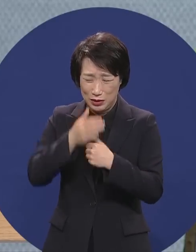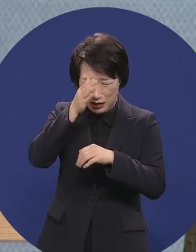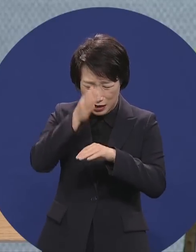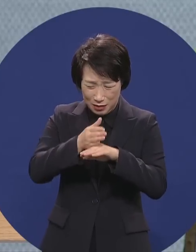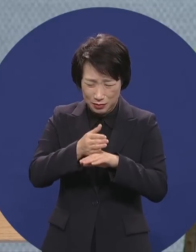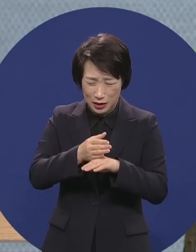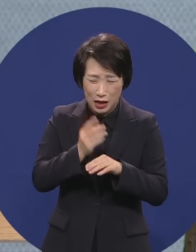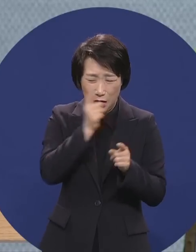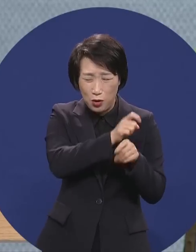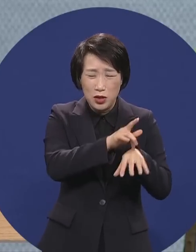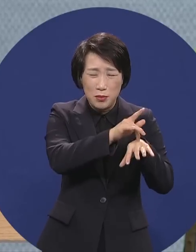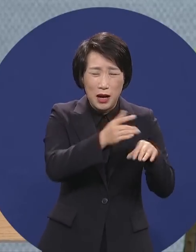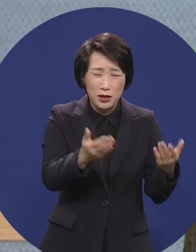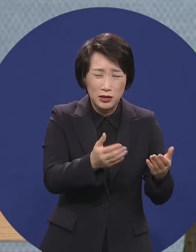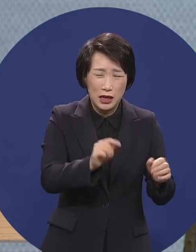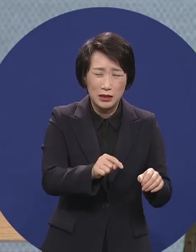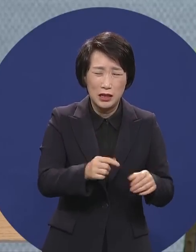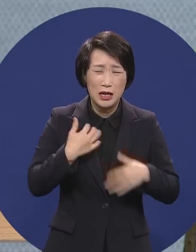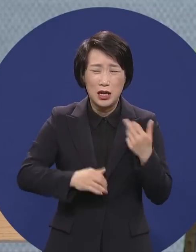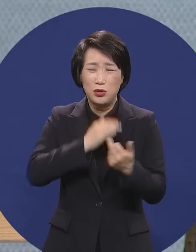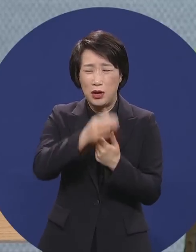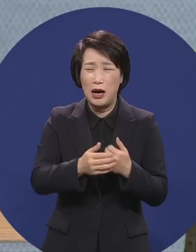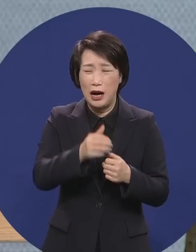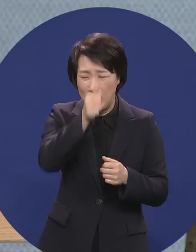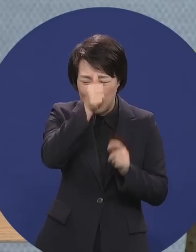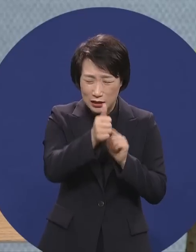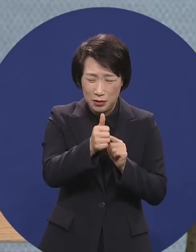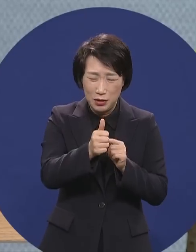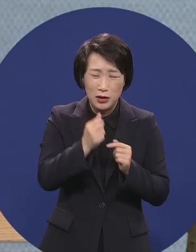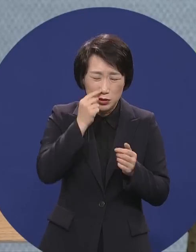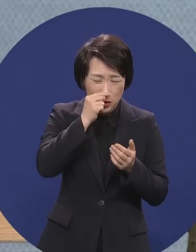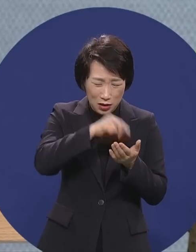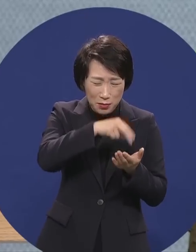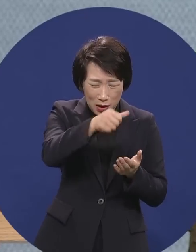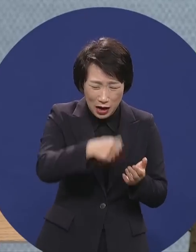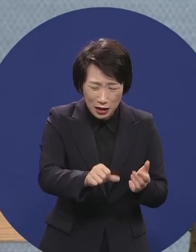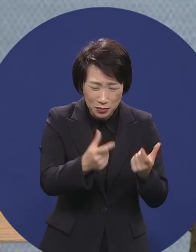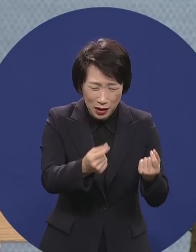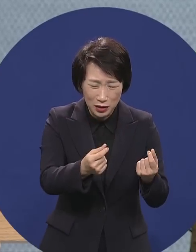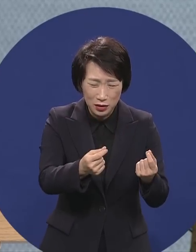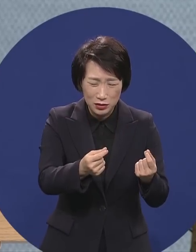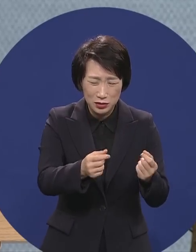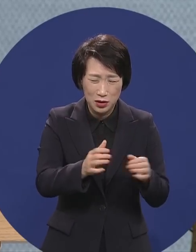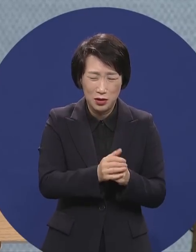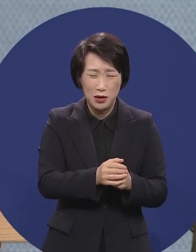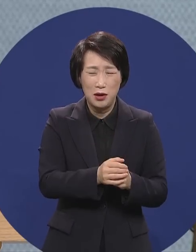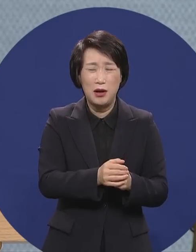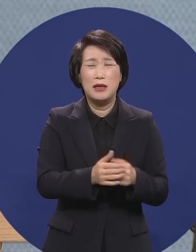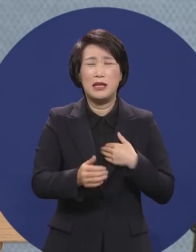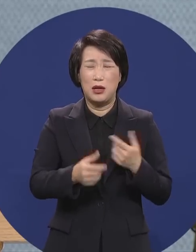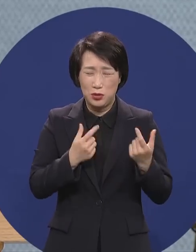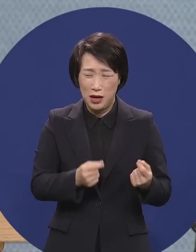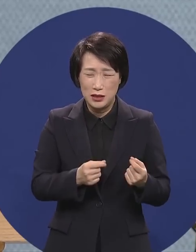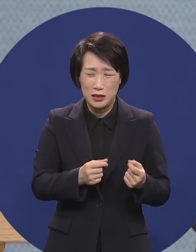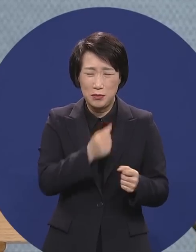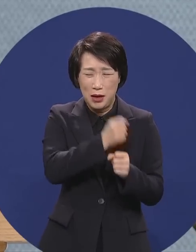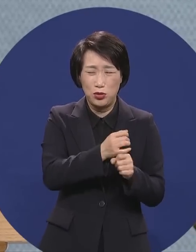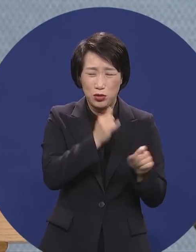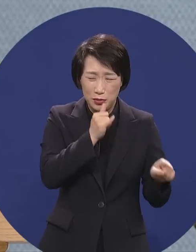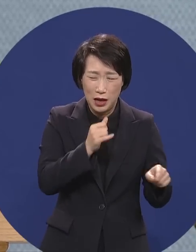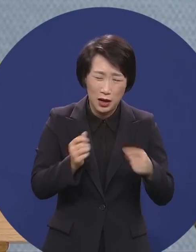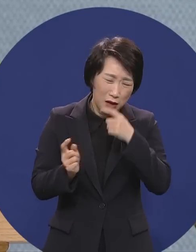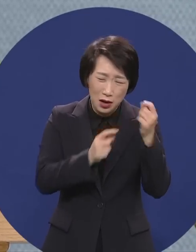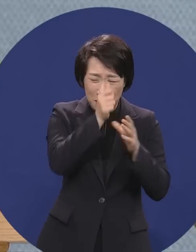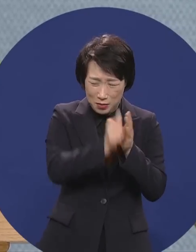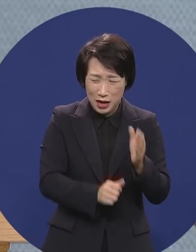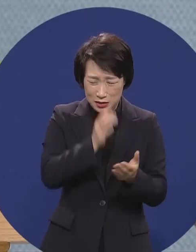사단이 에덴에서 아담을 탕자 만들었듯이 나도 그렇게 만들었습니다. 절대로 이놈에게 당하지 말게